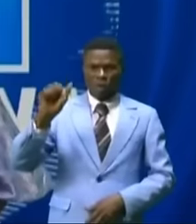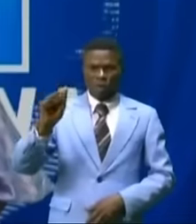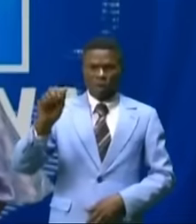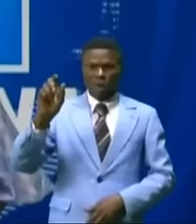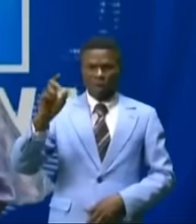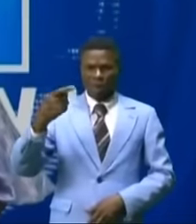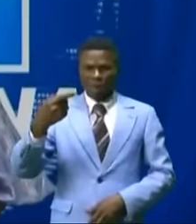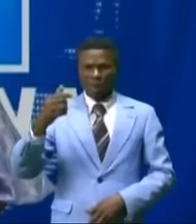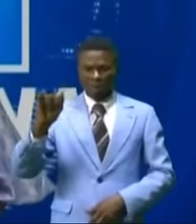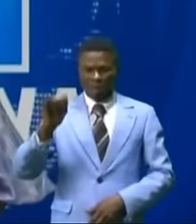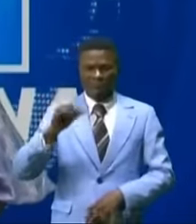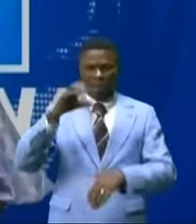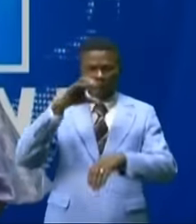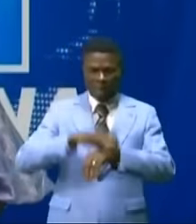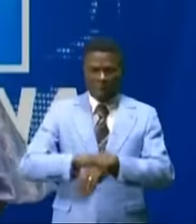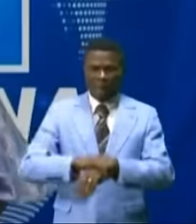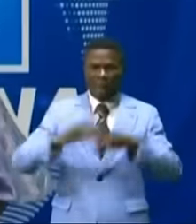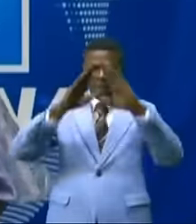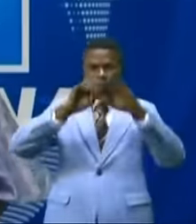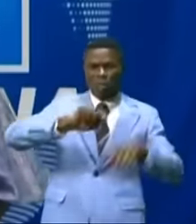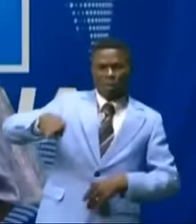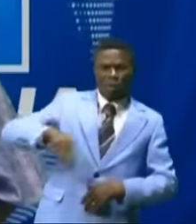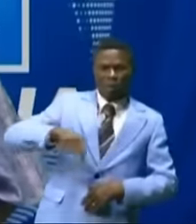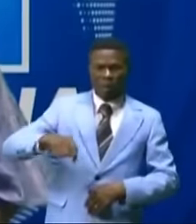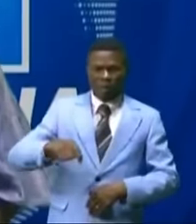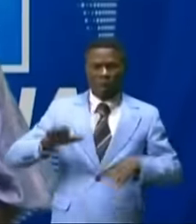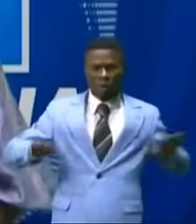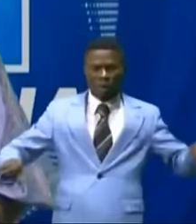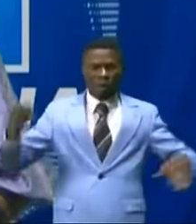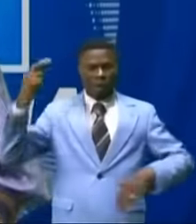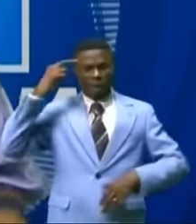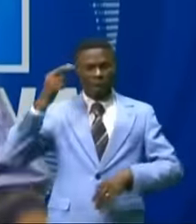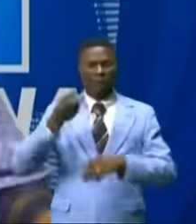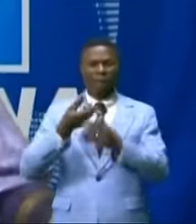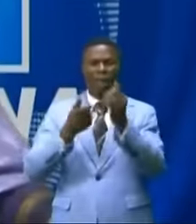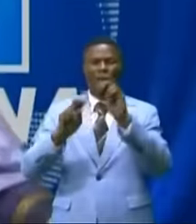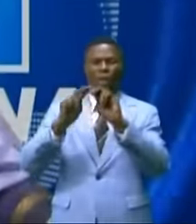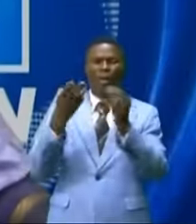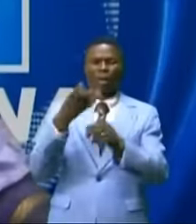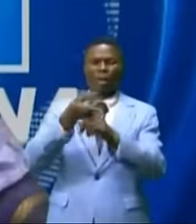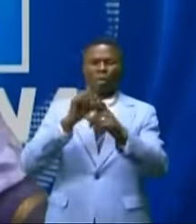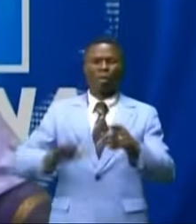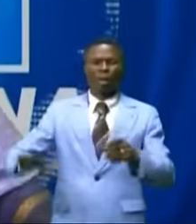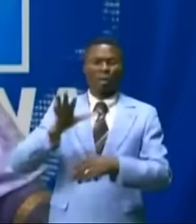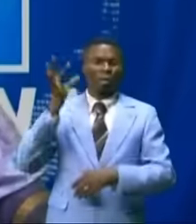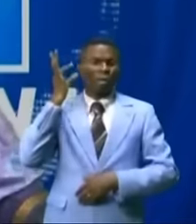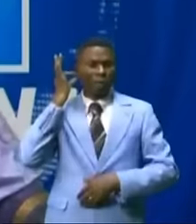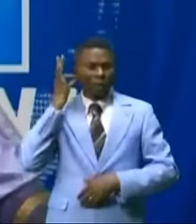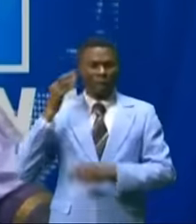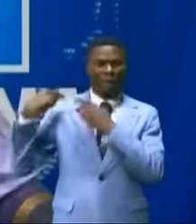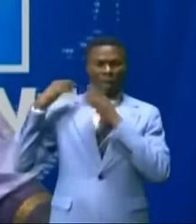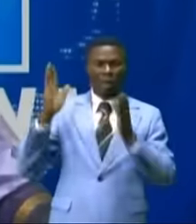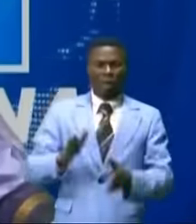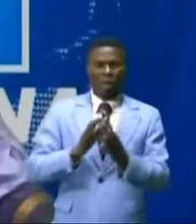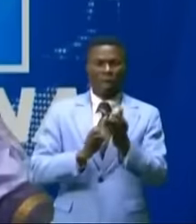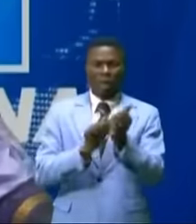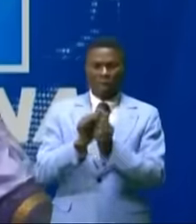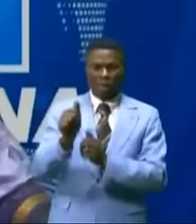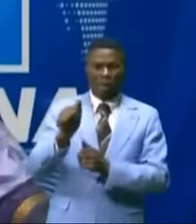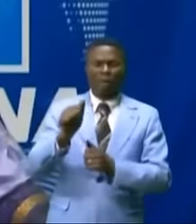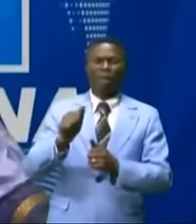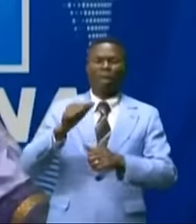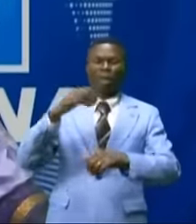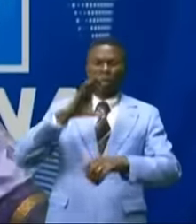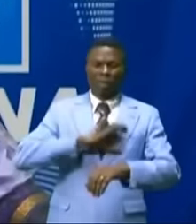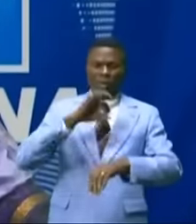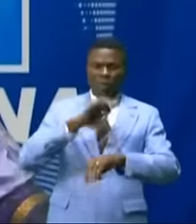été interceptés à l'aéroport international d'Ndjili. La cargaison venait de l'Éthiopie et son propriétaire a réussi à passer à travers les mailles de